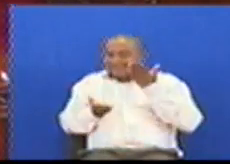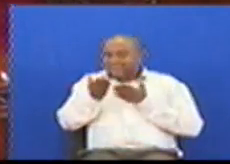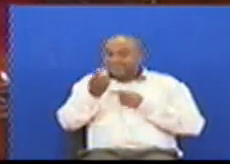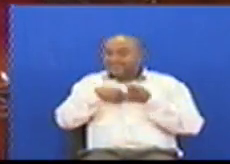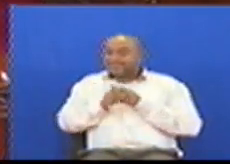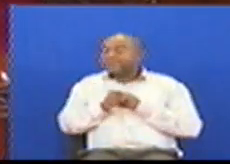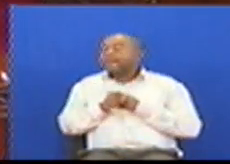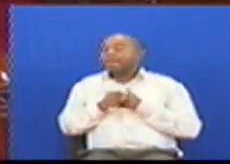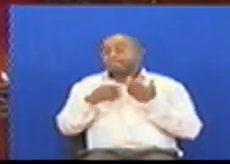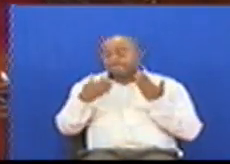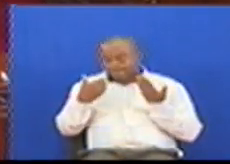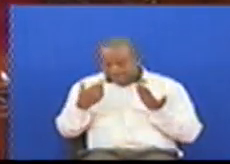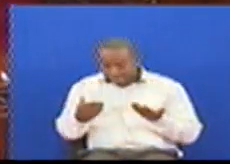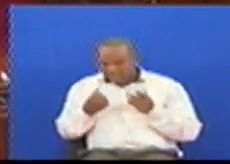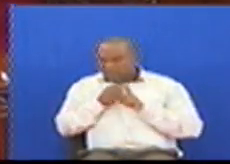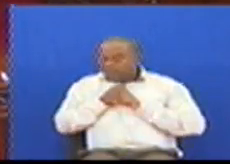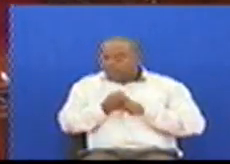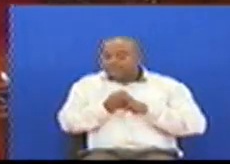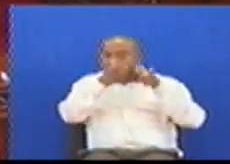Force account ni program nzuri,